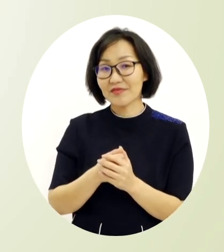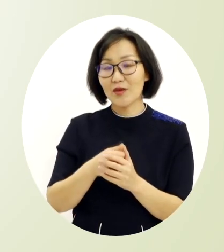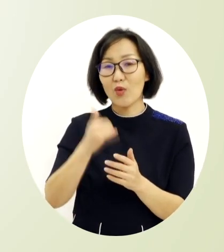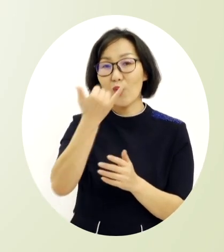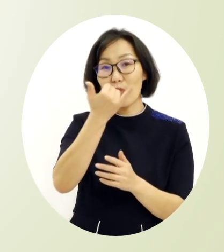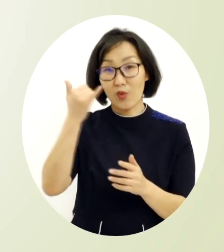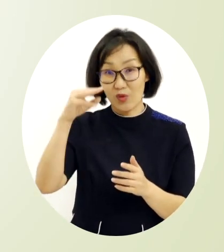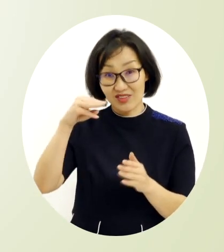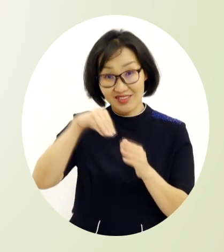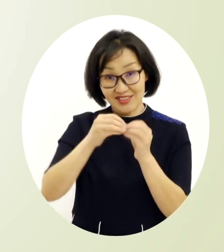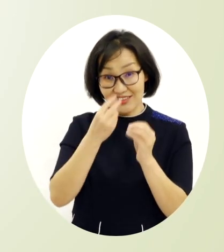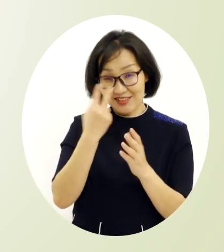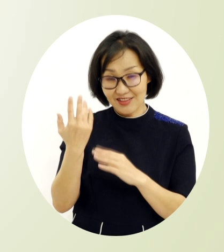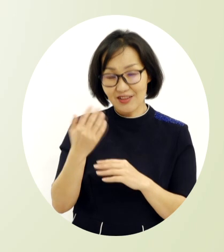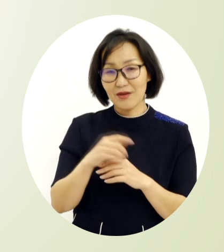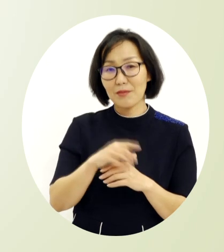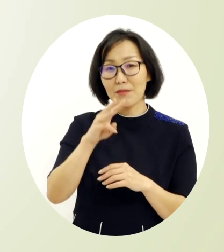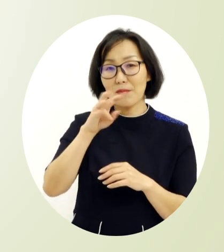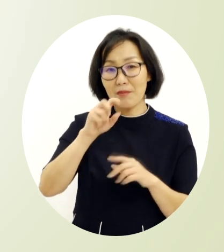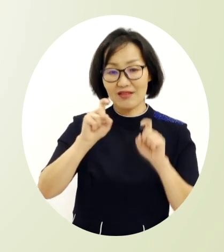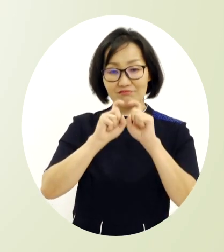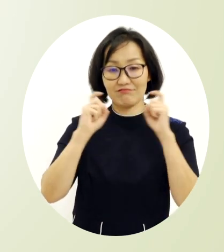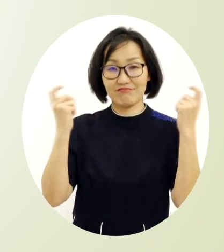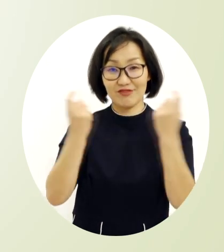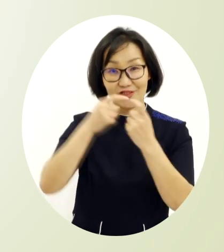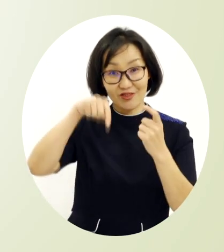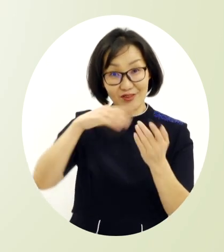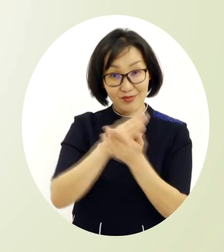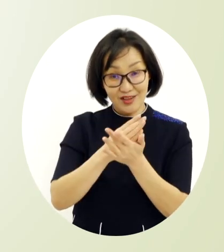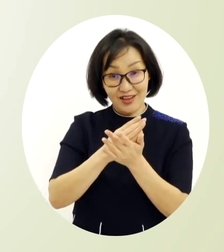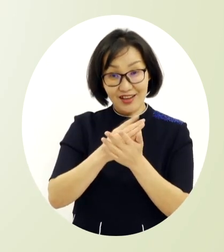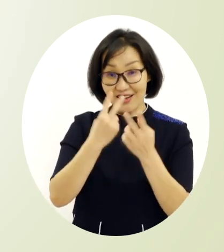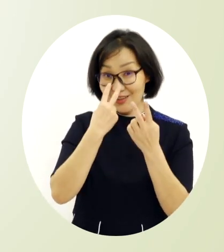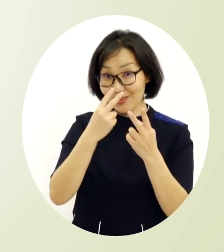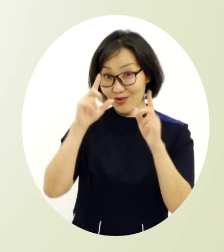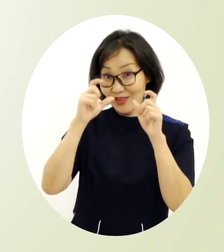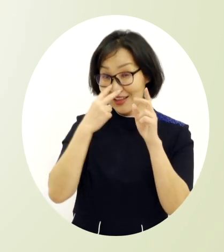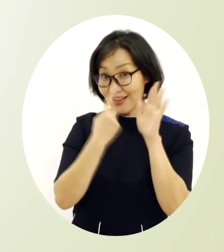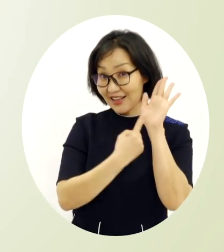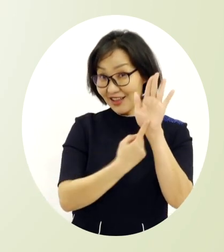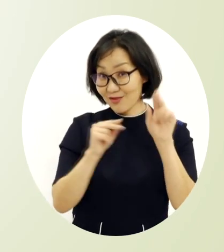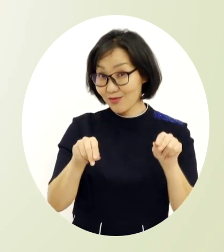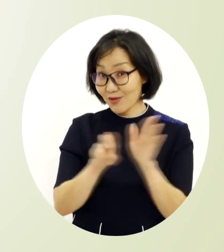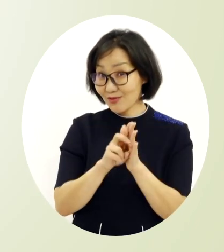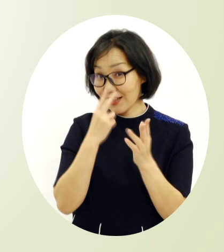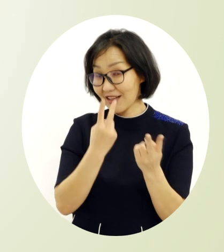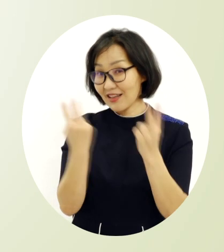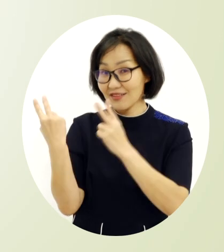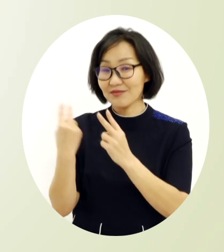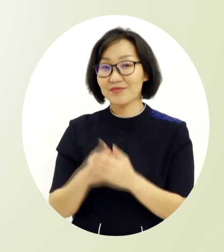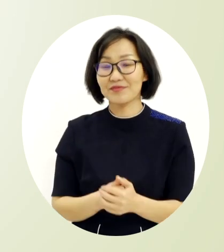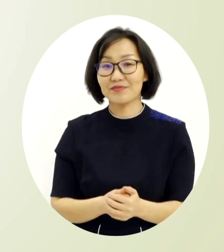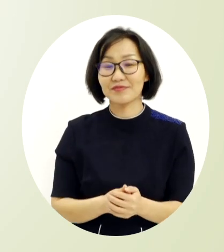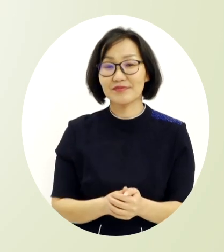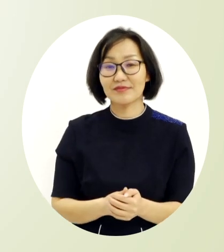Мөн малын уут байна. Мал хотондоо байгаа энэ зураглалыг та бүхэн эндээс бас